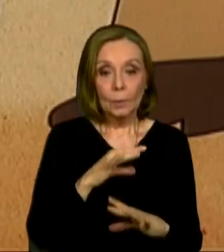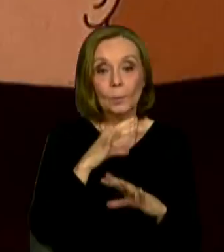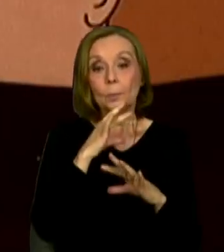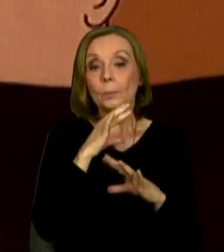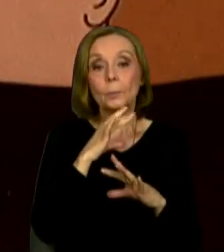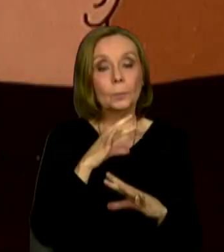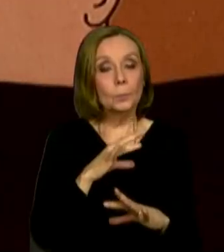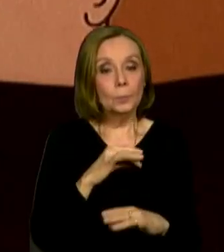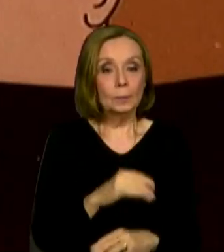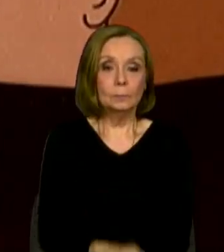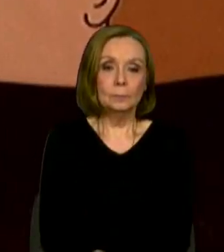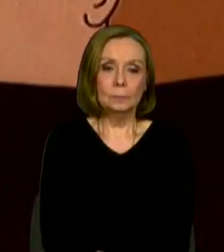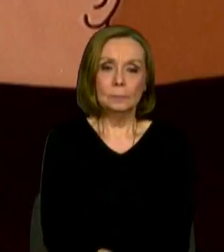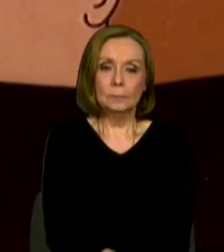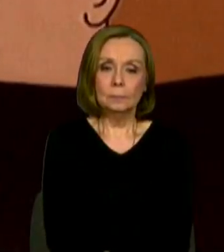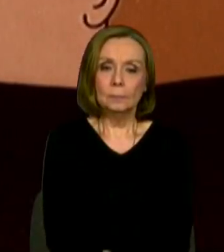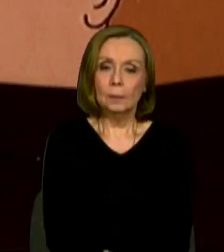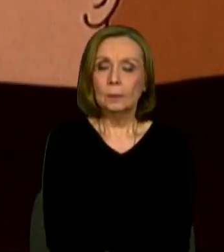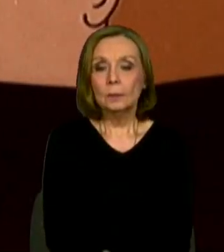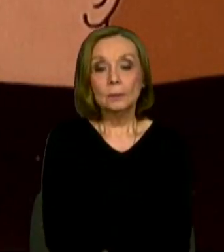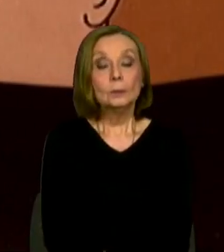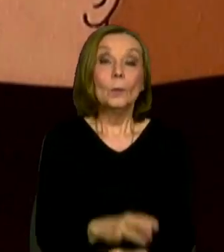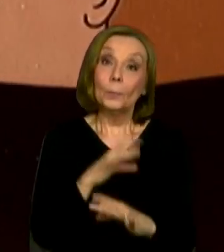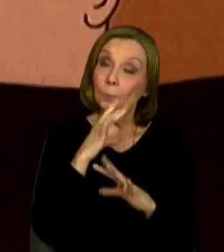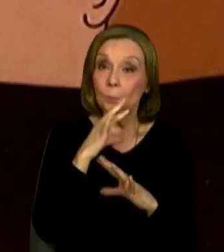V